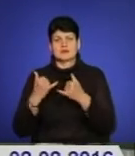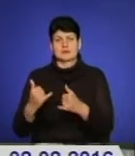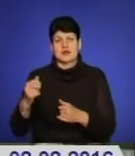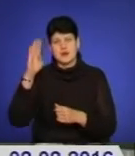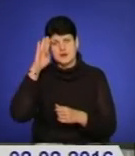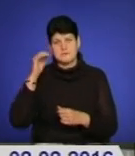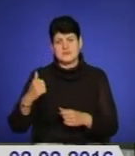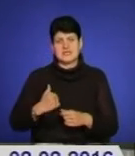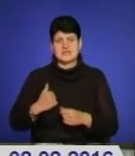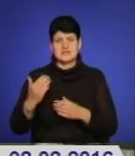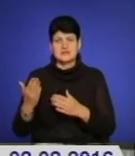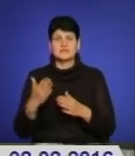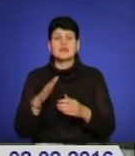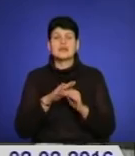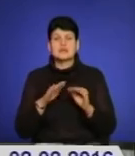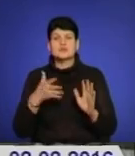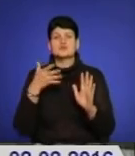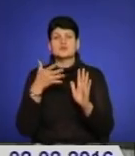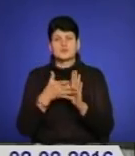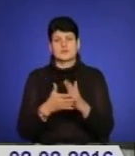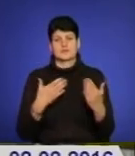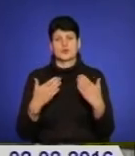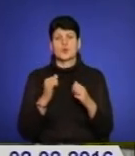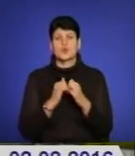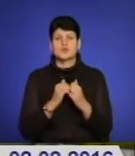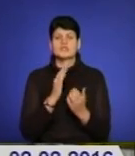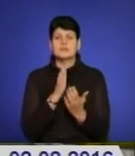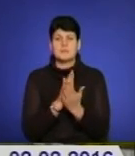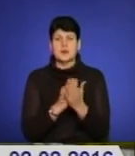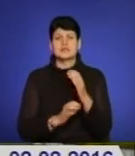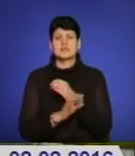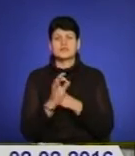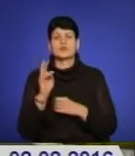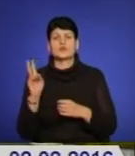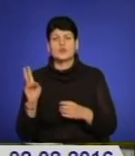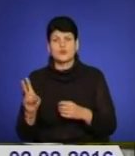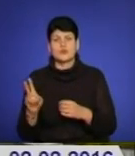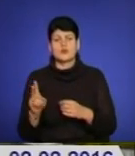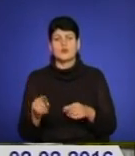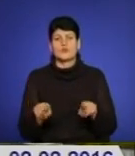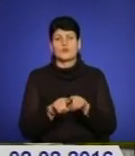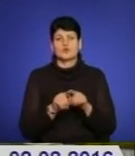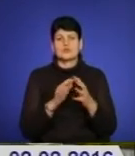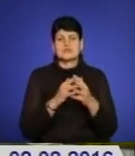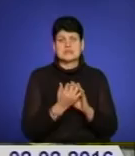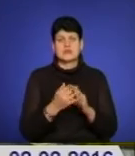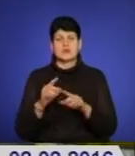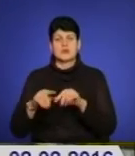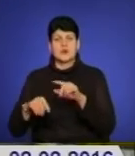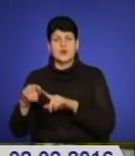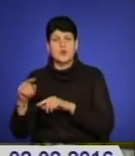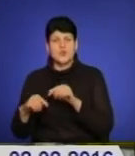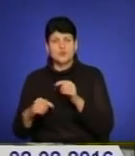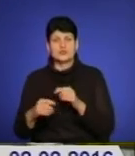з розумінням до цього поставились, тому що кожен має на сході когось, чи це односельчани, родичі,